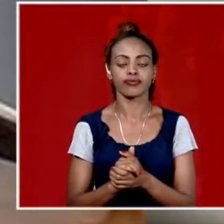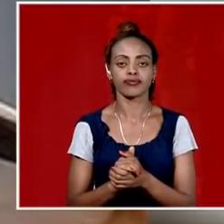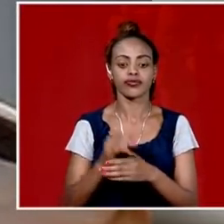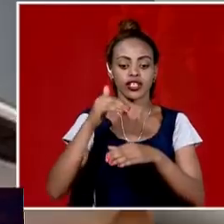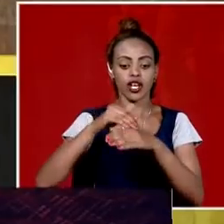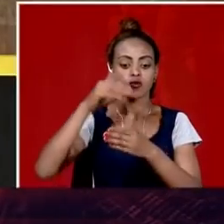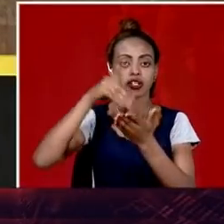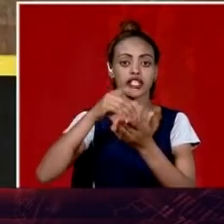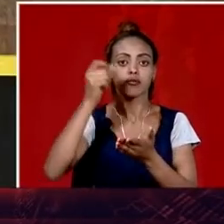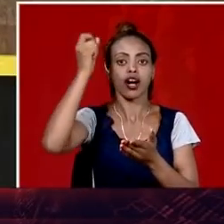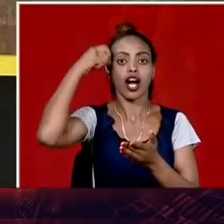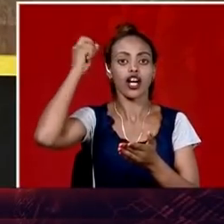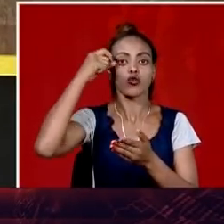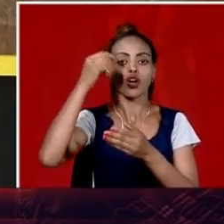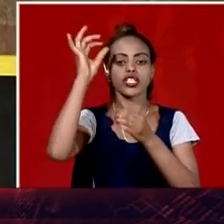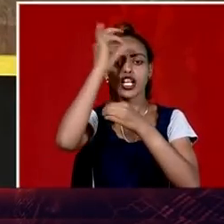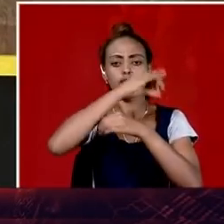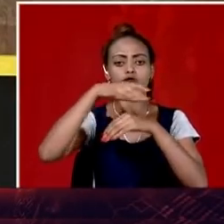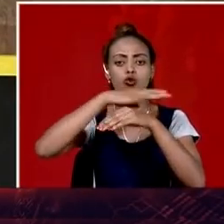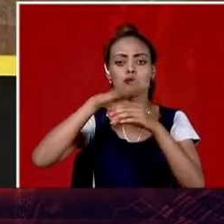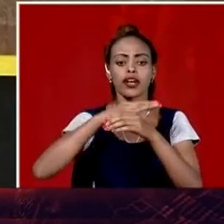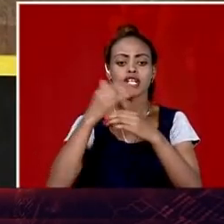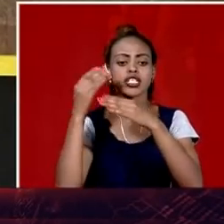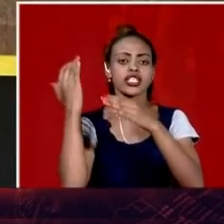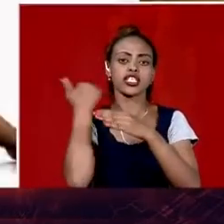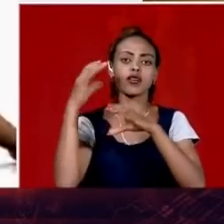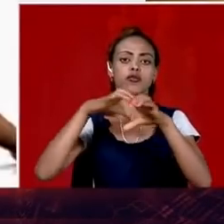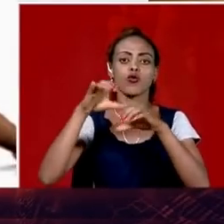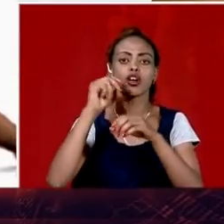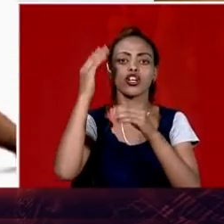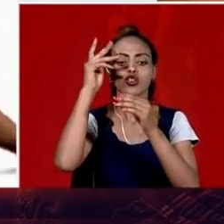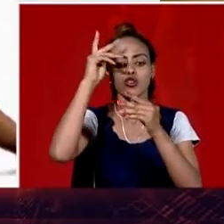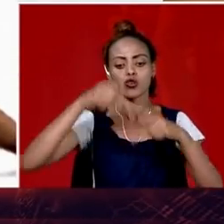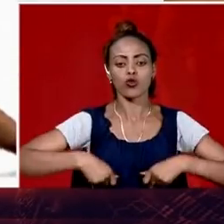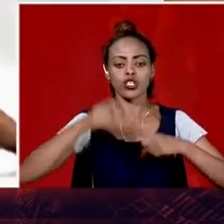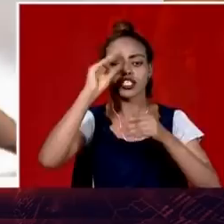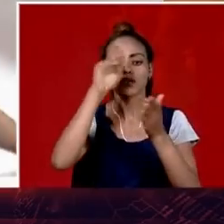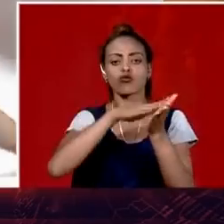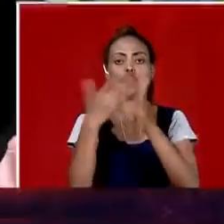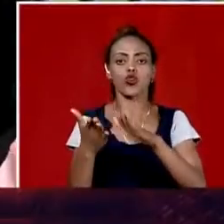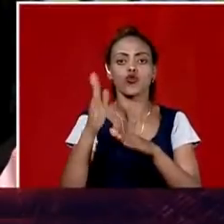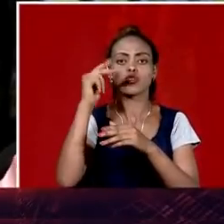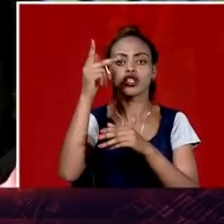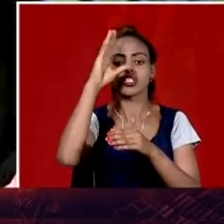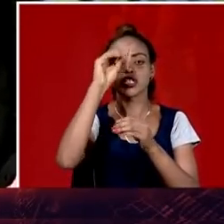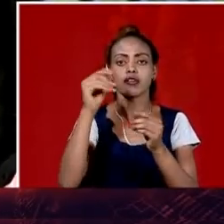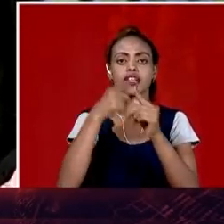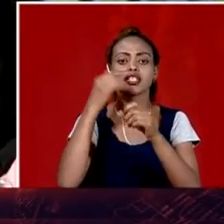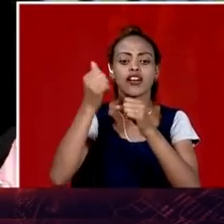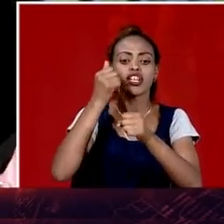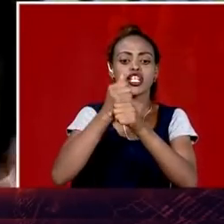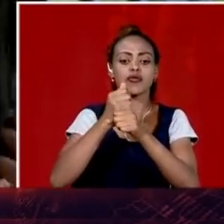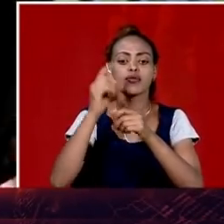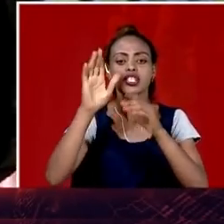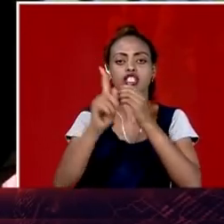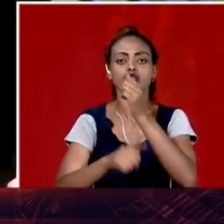ኣብ ከተማ ዓድዋ ጸልማት ጉልባ ብምግባር ክትራን ብምፍጻም ህይወት ሰብ ዘሕለፉ 3 ሰባት ካብ 24 ዓመት ጽኑዕ ማእሰርቲ ክሳብ ዕድመ ልቅዕ ማእሰርቲ